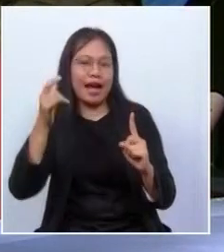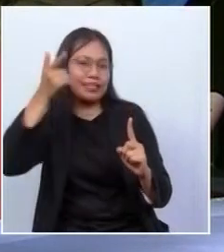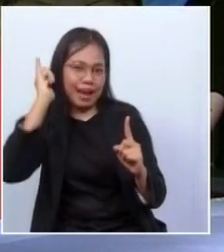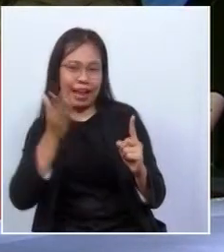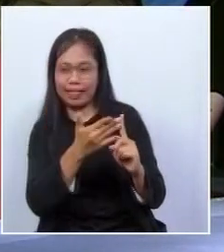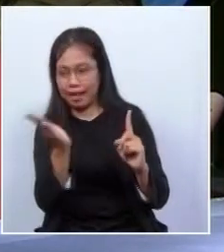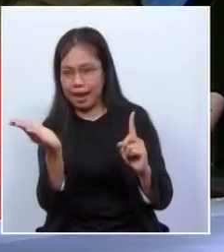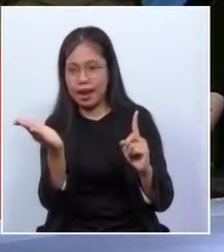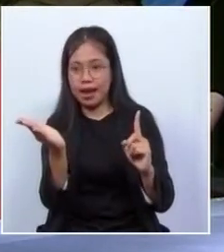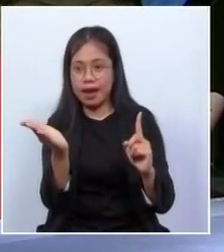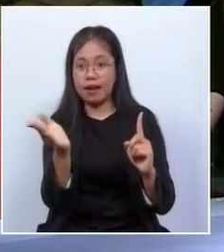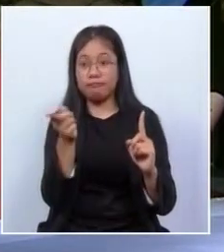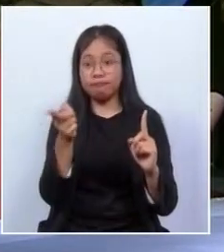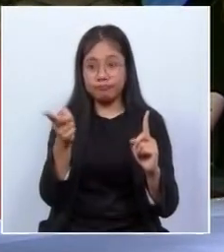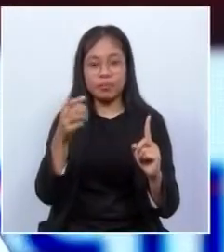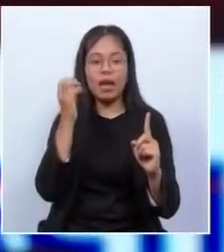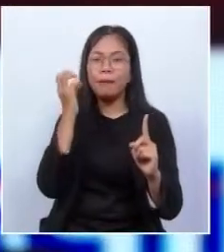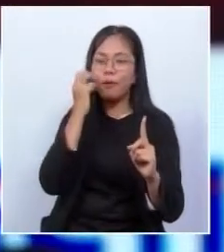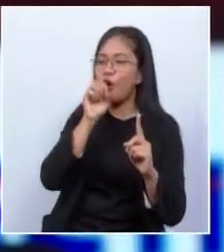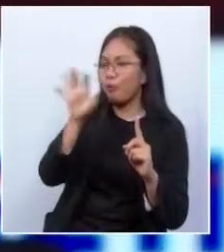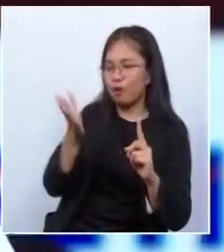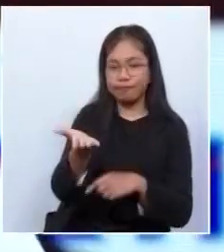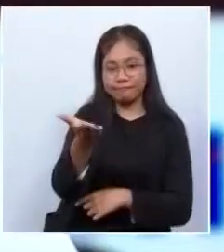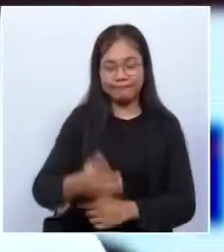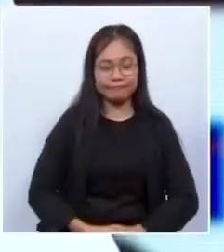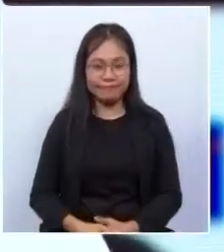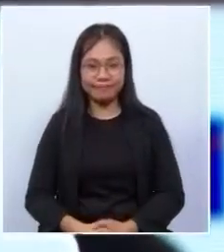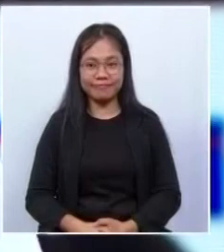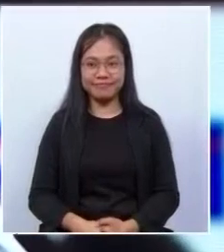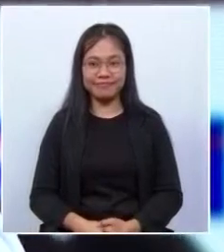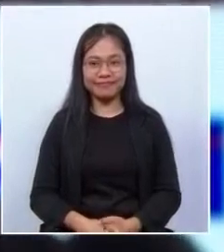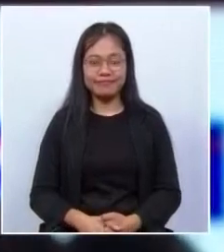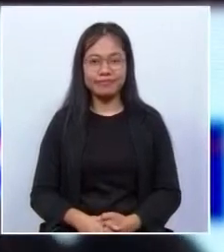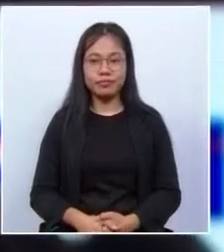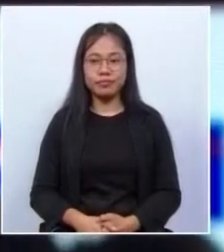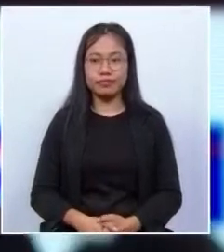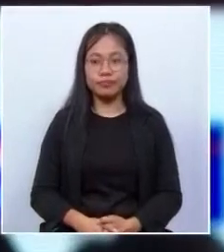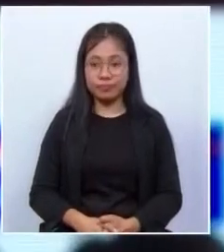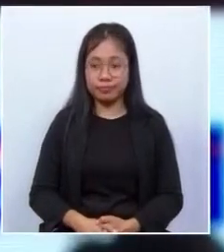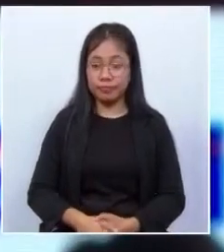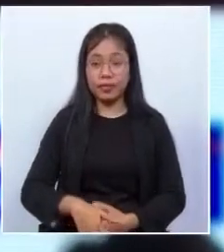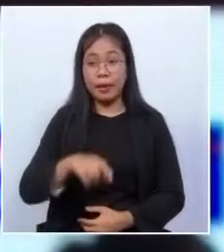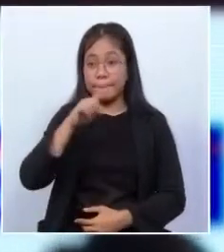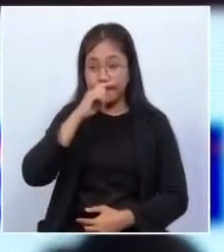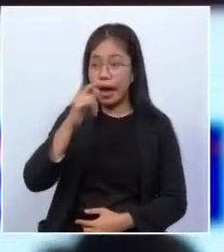Prabowo waktunya 1 menit Baik Pak Ganjar Pak